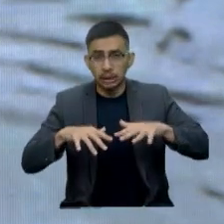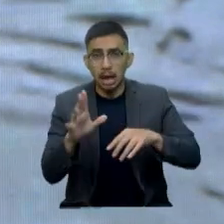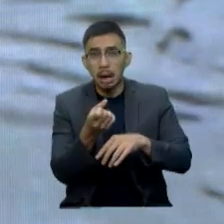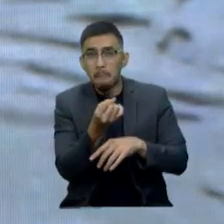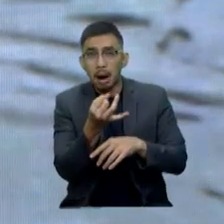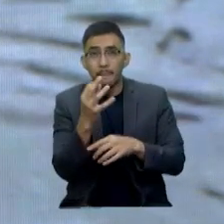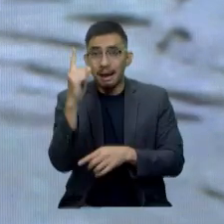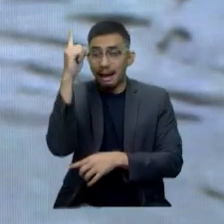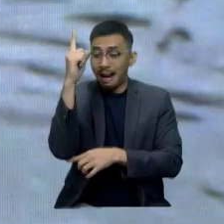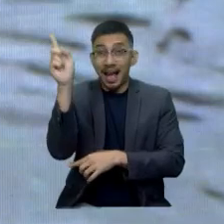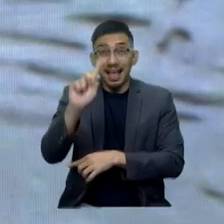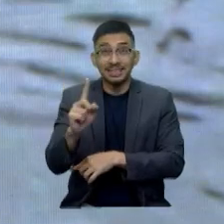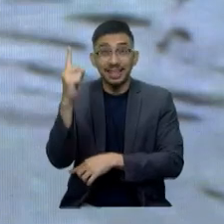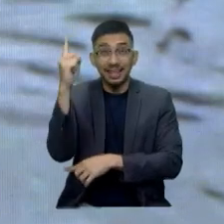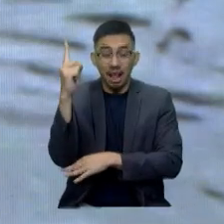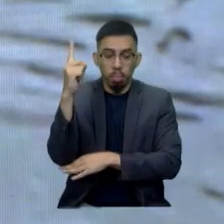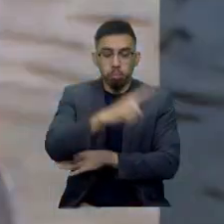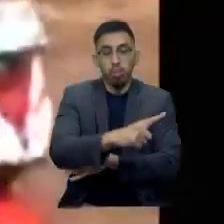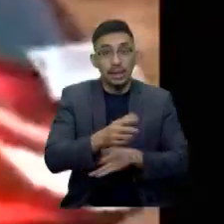listrik ruk hingga menutup